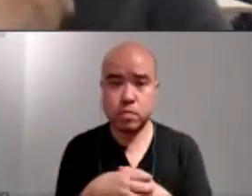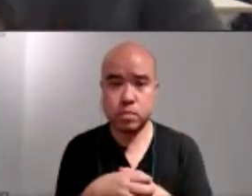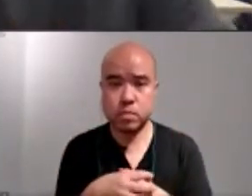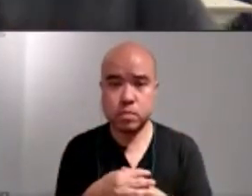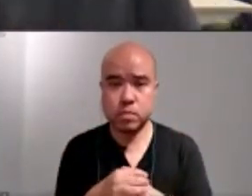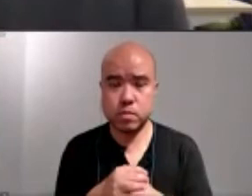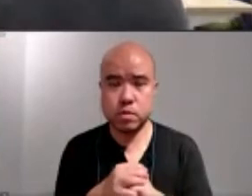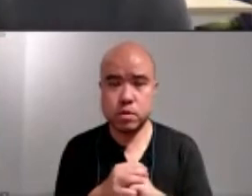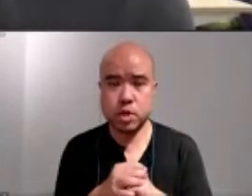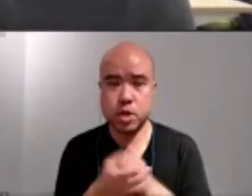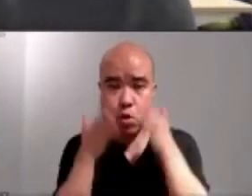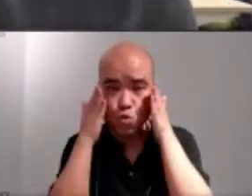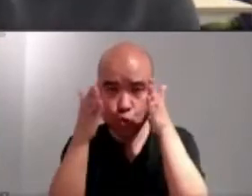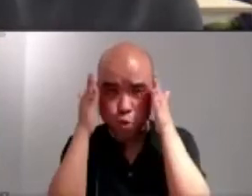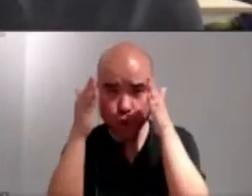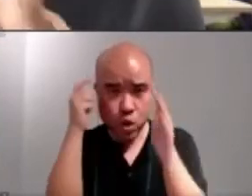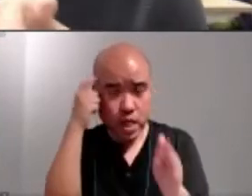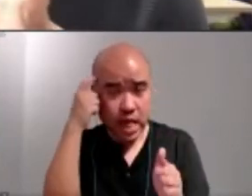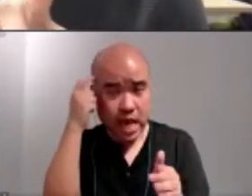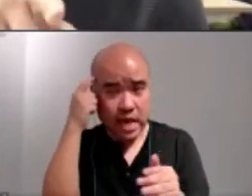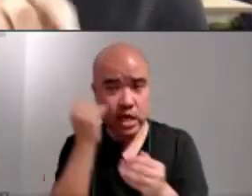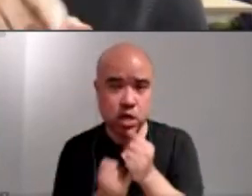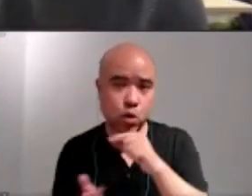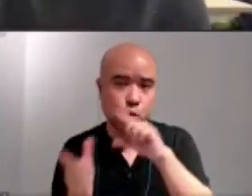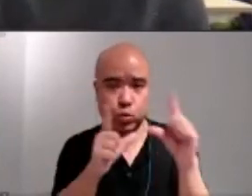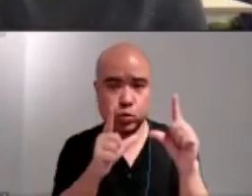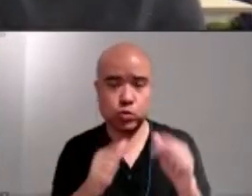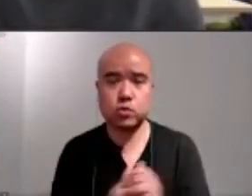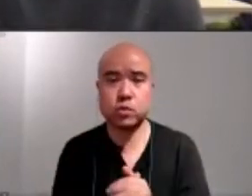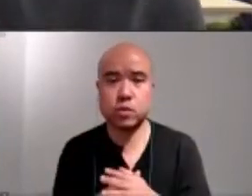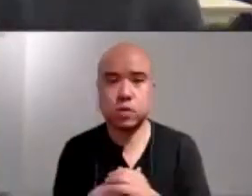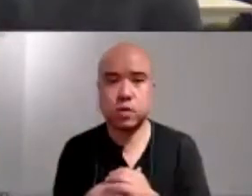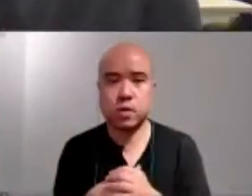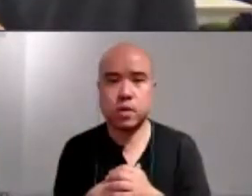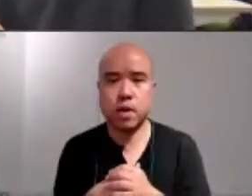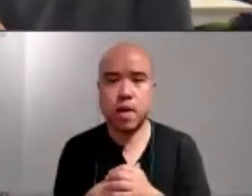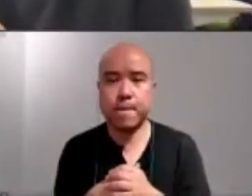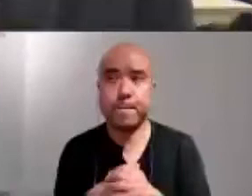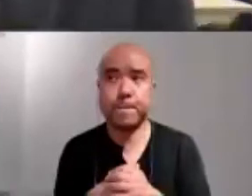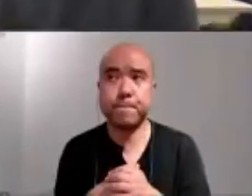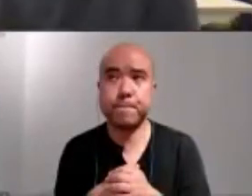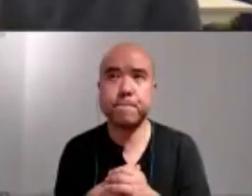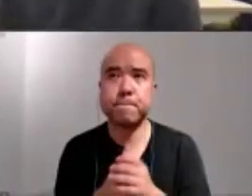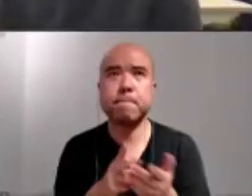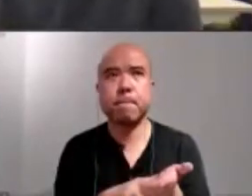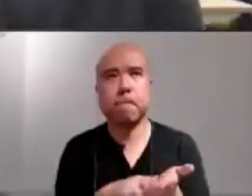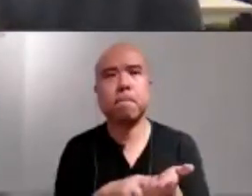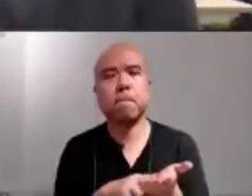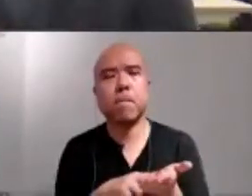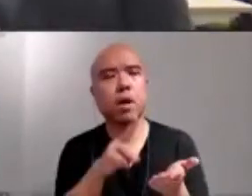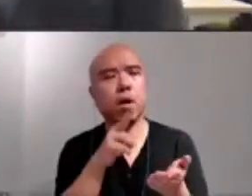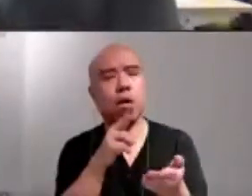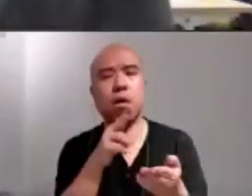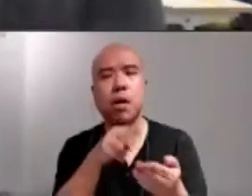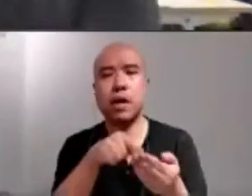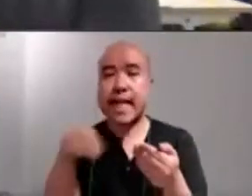精神層面的生活啦。頭先我哋咪講到話，即係而家啲人好物質嘅，但我哋都相信，即係大家都越嚟越知